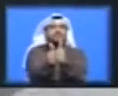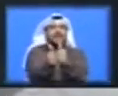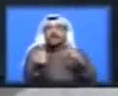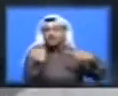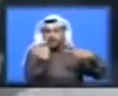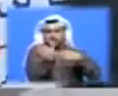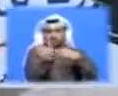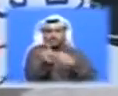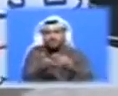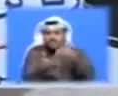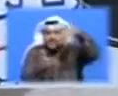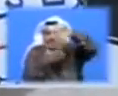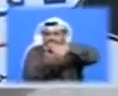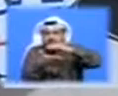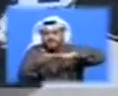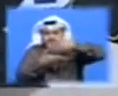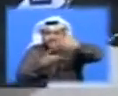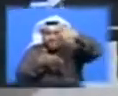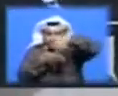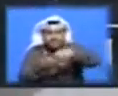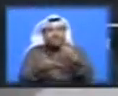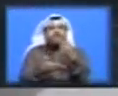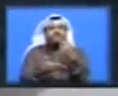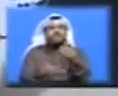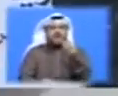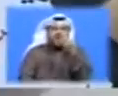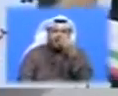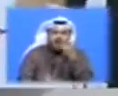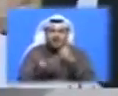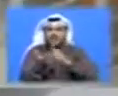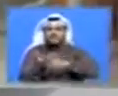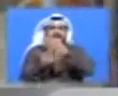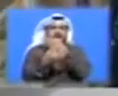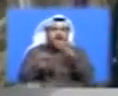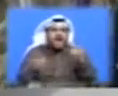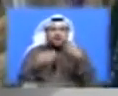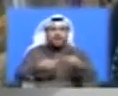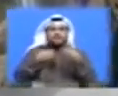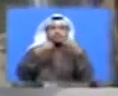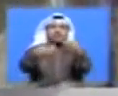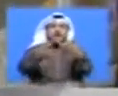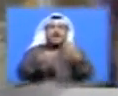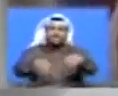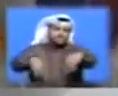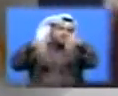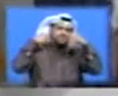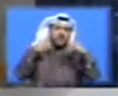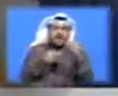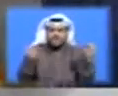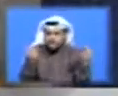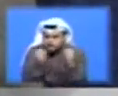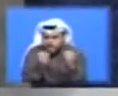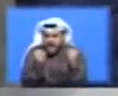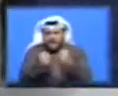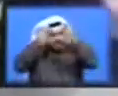إضافة للطرود الغذائية والمعيشية التي تعنى الأسر اللاجئة وتعينهم على مواجهة الظروف المعيشية